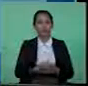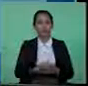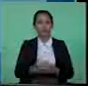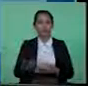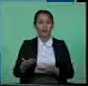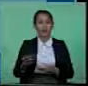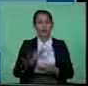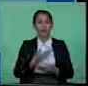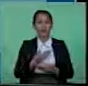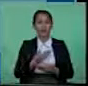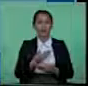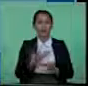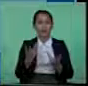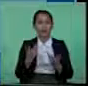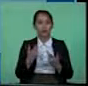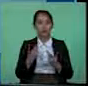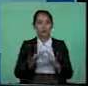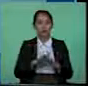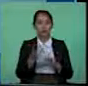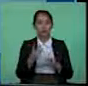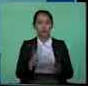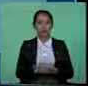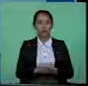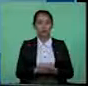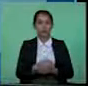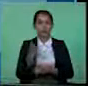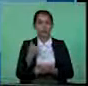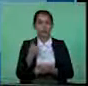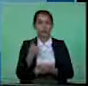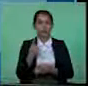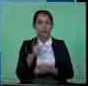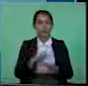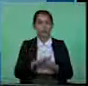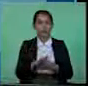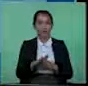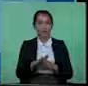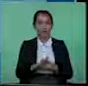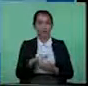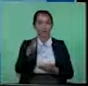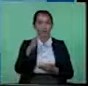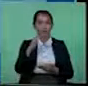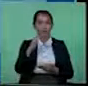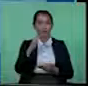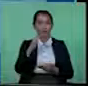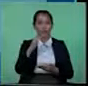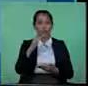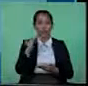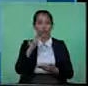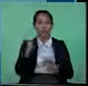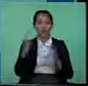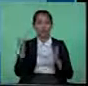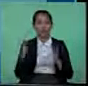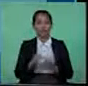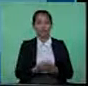Biz quyidagicha yechimni amalga oshiramiz. Birinchi qiladigan ishimiz bo'yini eniga ko'paytirib